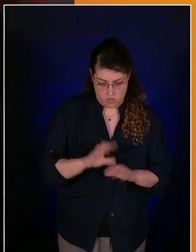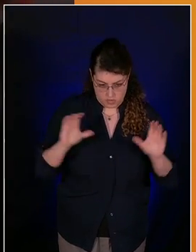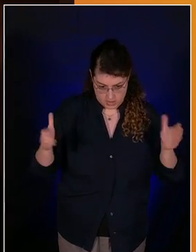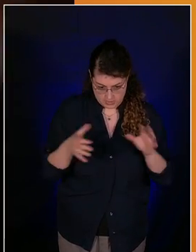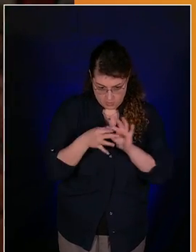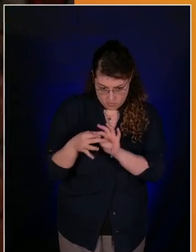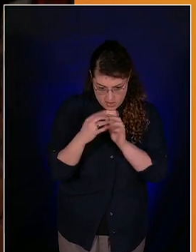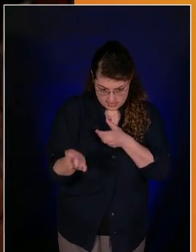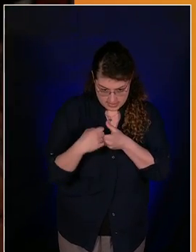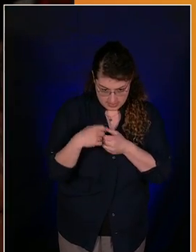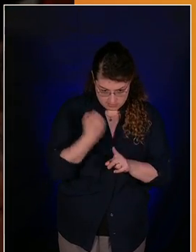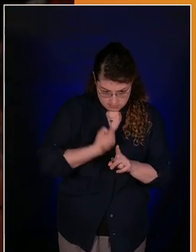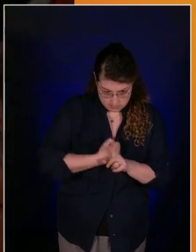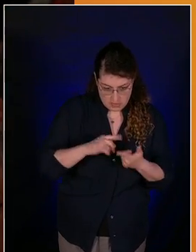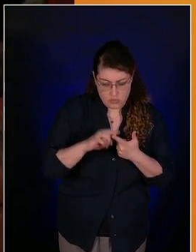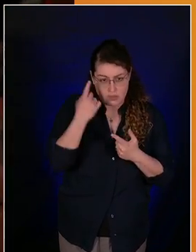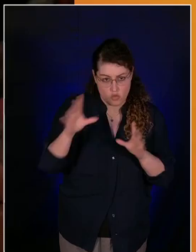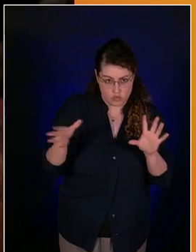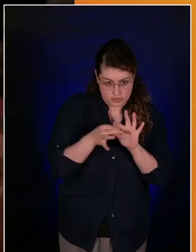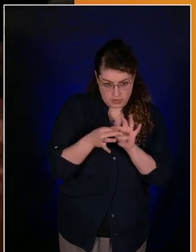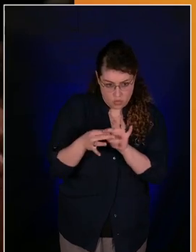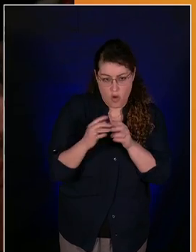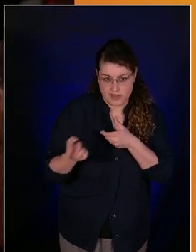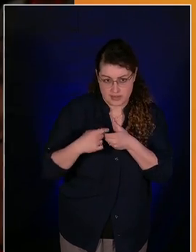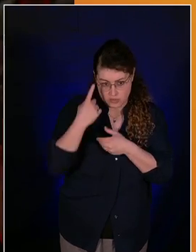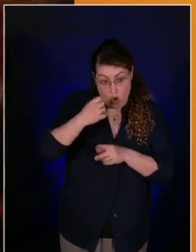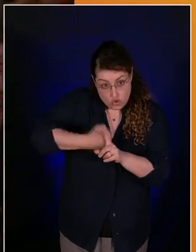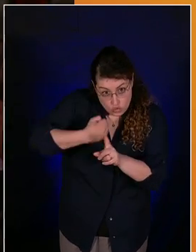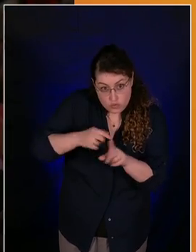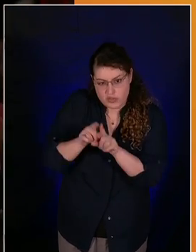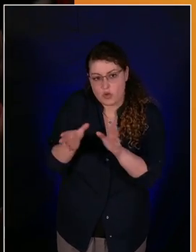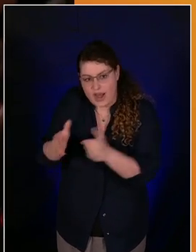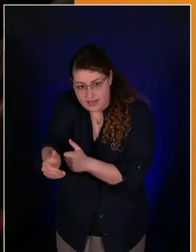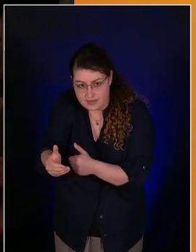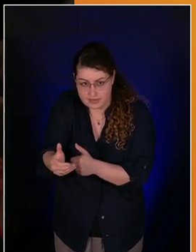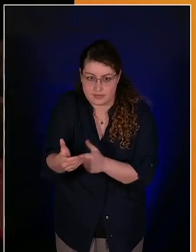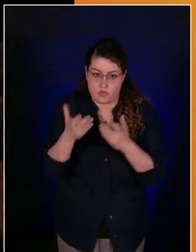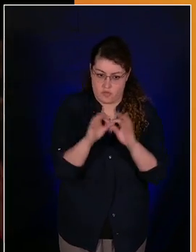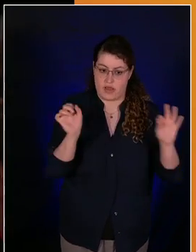syndical et à l'unification du syndicalisme de lutte et de